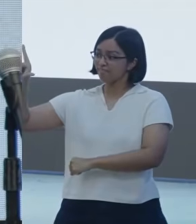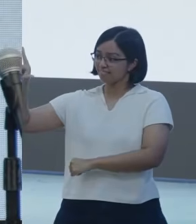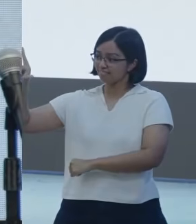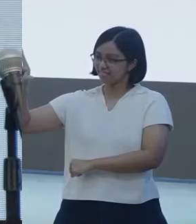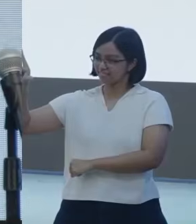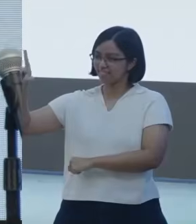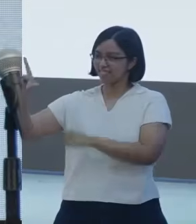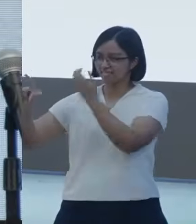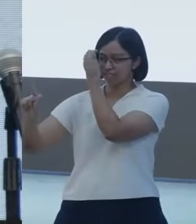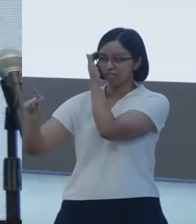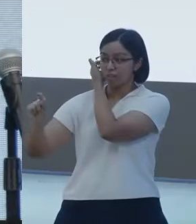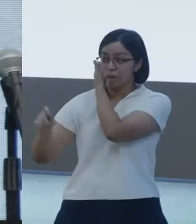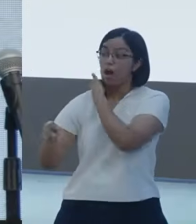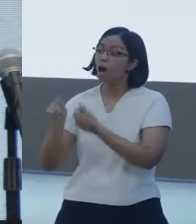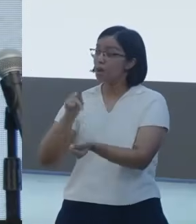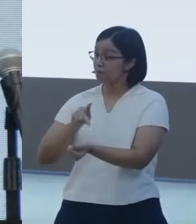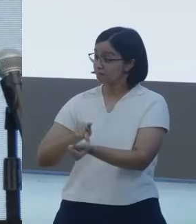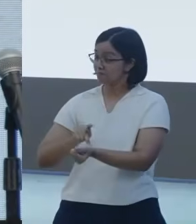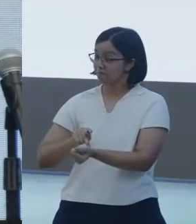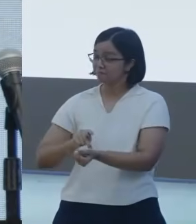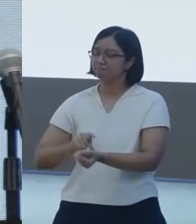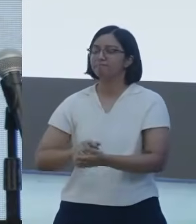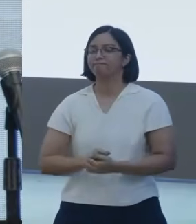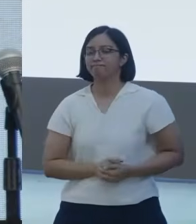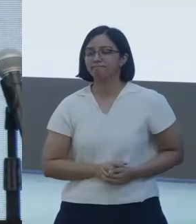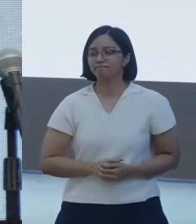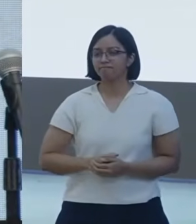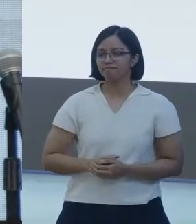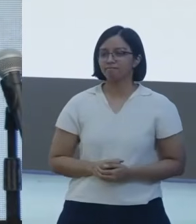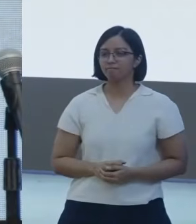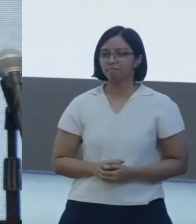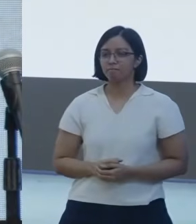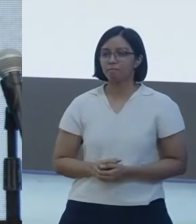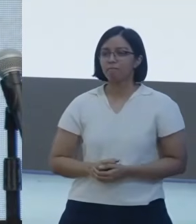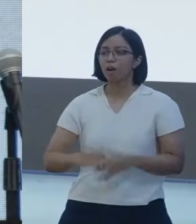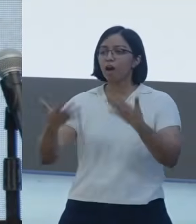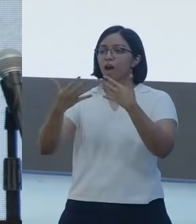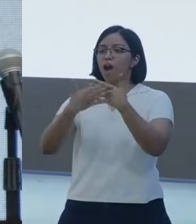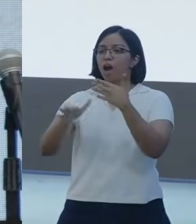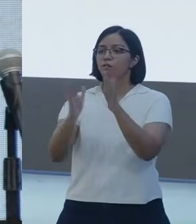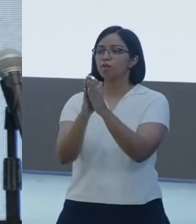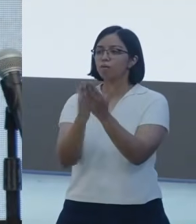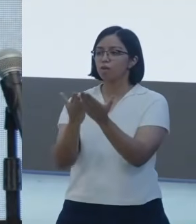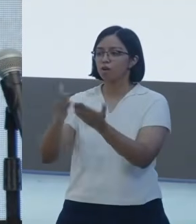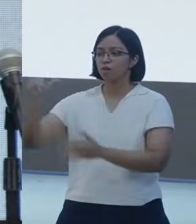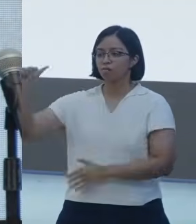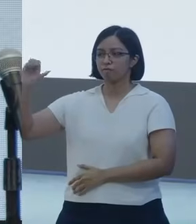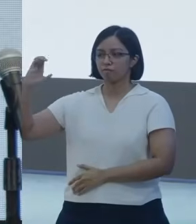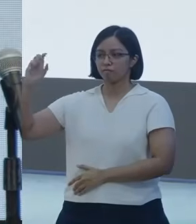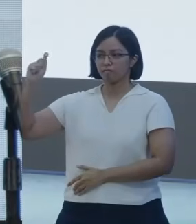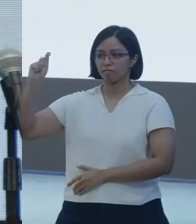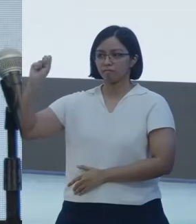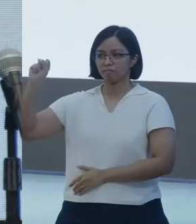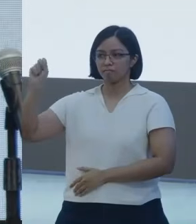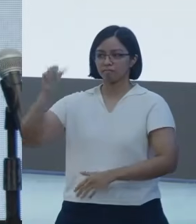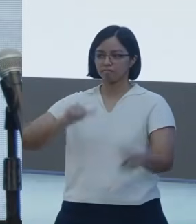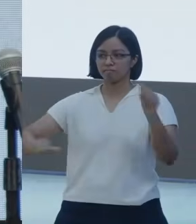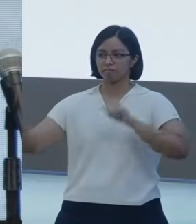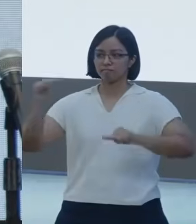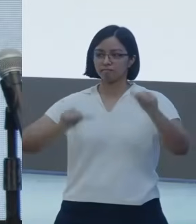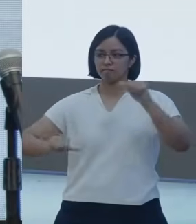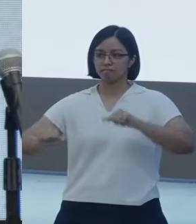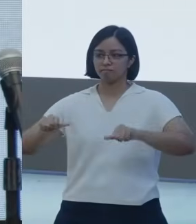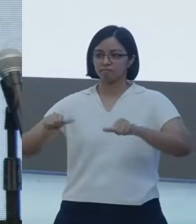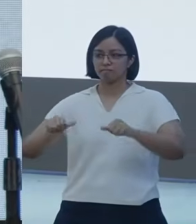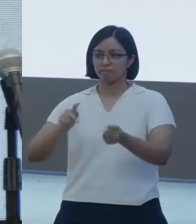Naniniwala ang marami na nagtapos ang Book of Acts. No, alam natin to sa Acts 28, si Pablo ay nasa